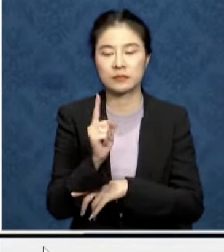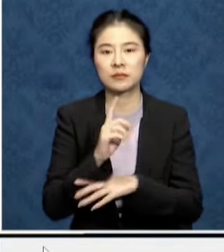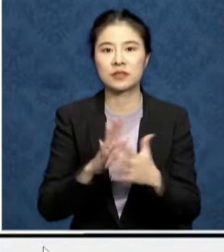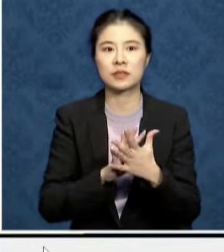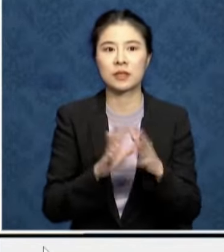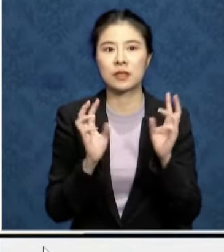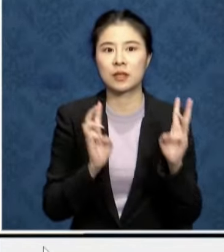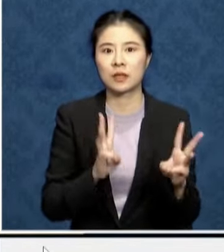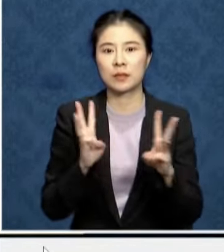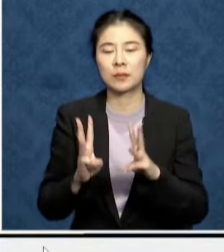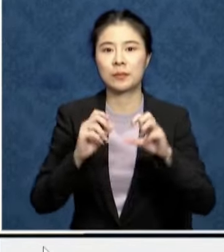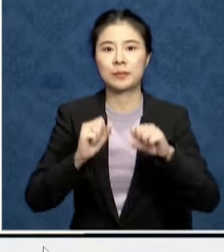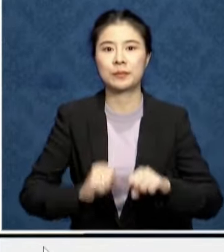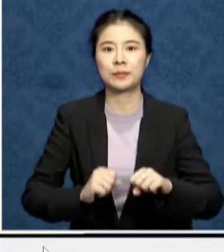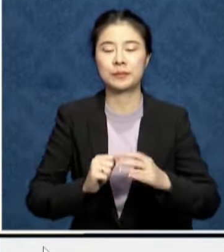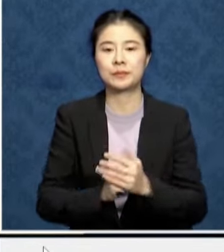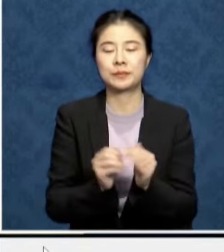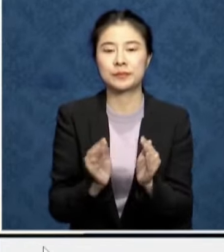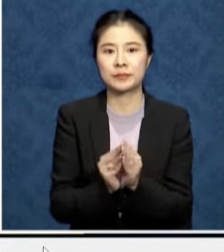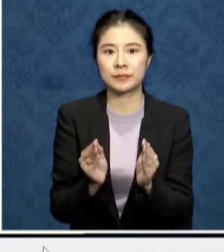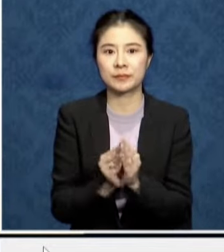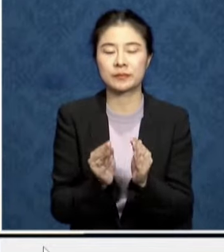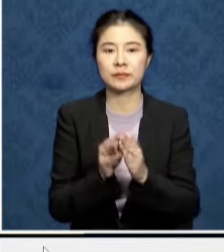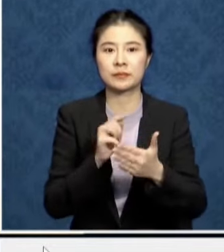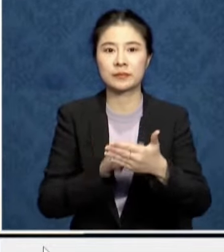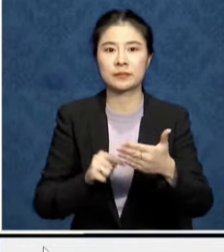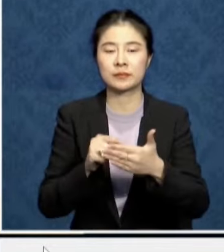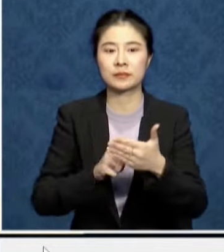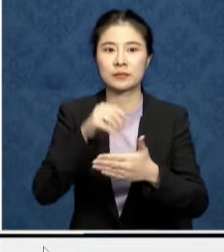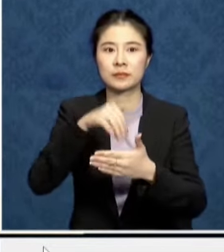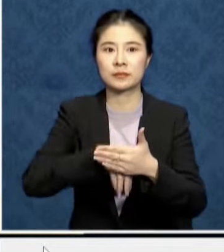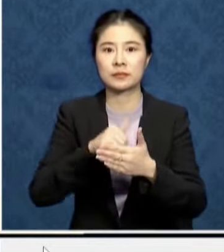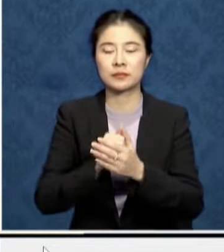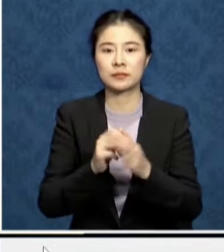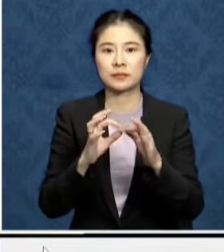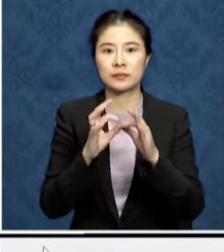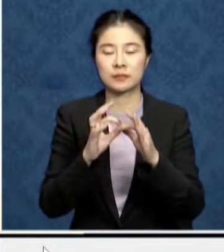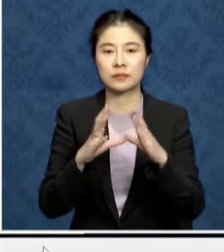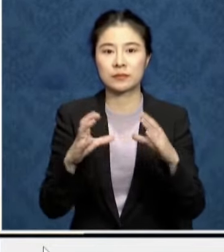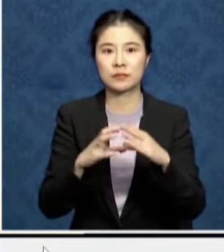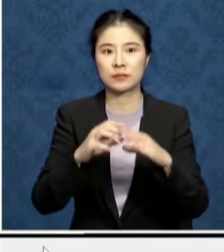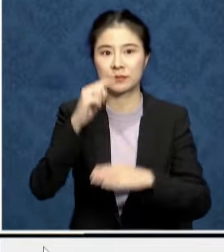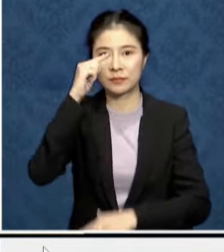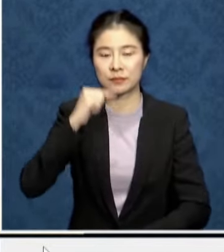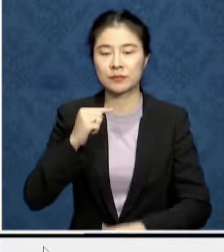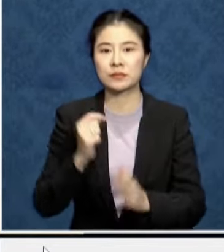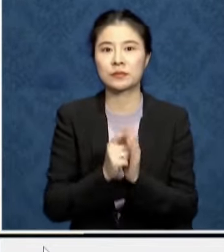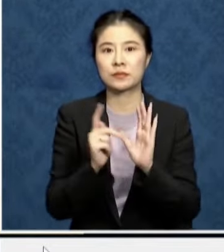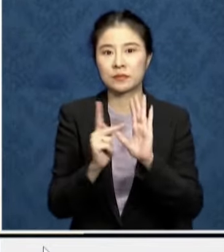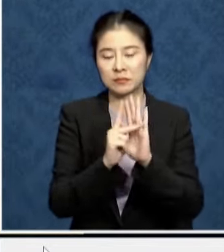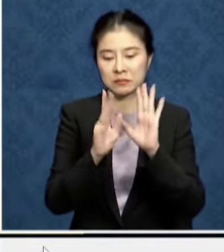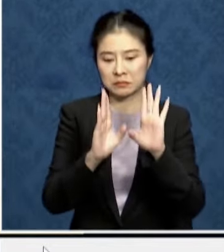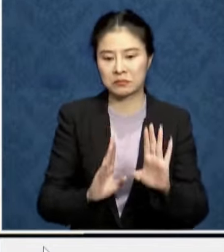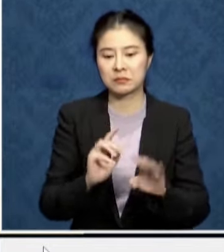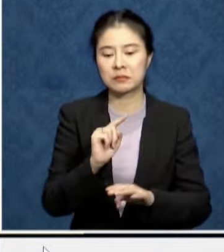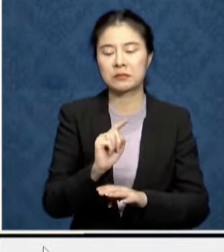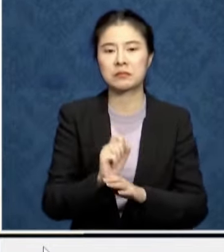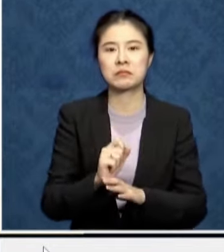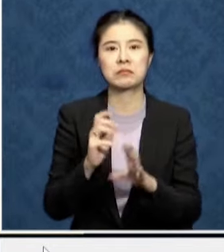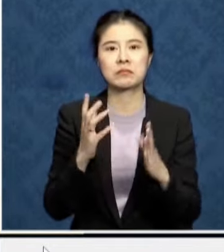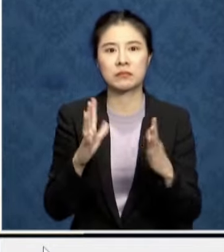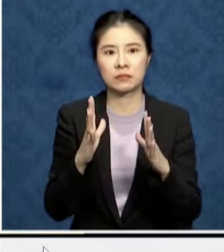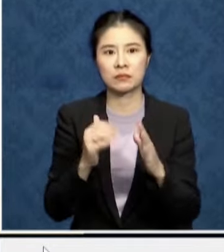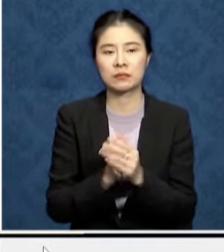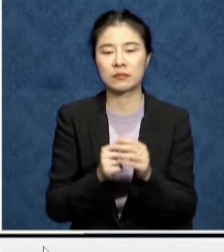องชั้นแบบนี้ก็ไม่ได้เป็นอะไรที่ผิดครับจริงอยู่ครับว่าประเทศส่วนใหญ่ที่เป็นรัฐเดี่ยวมักจะไม่เลือกใช้กติกาแบบนี้แต่ก็มีบางประเทศที่เป็นรัฐเดี่ยวที่ก็